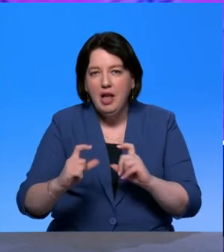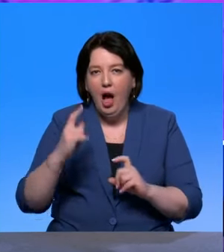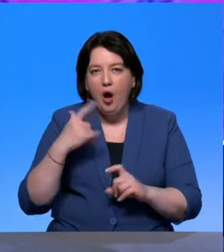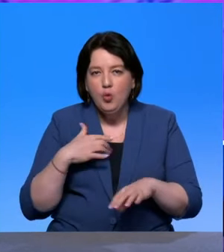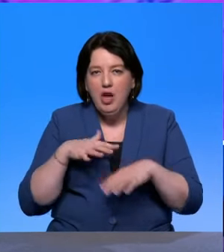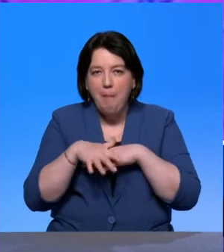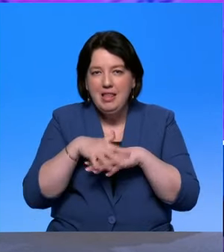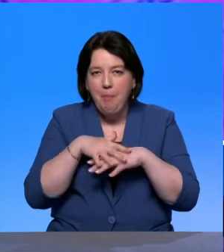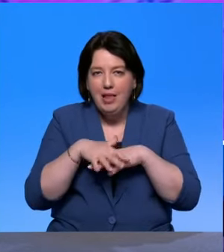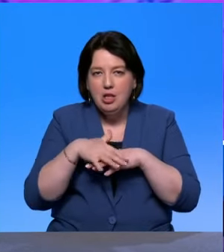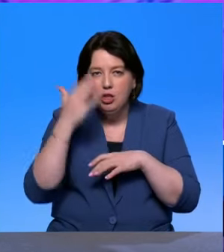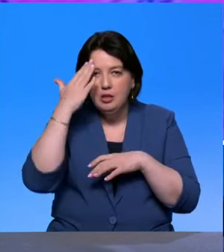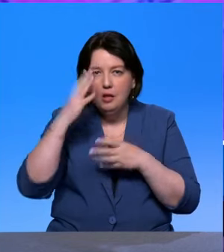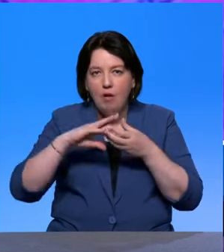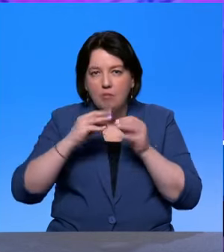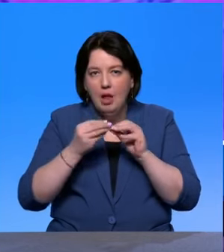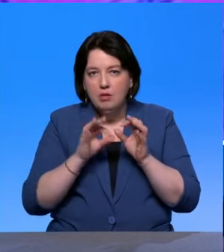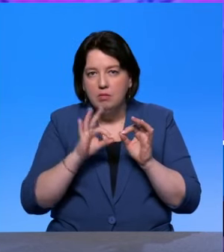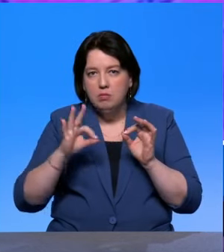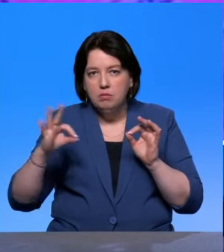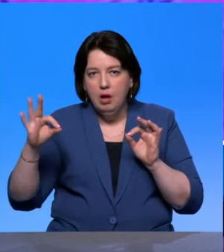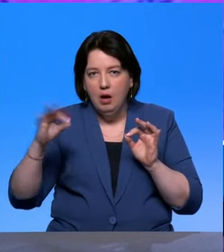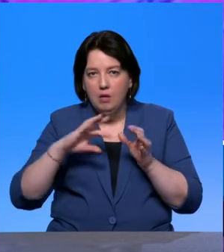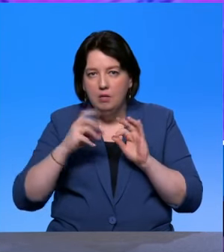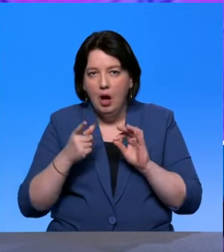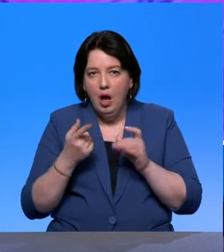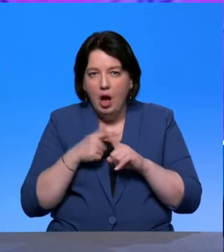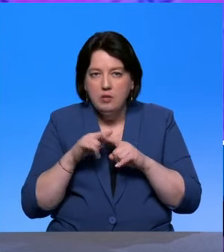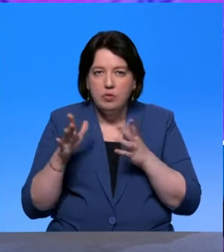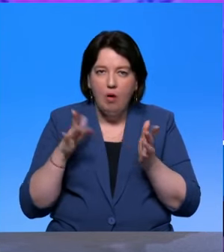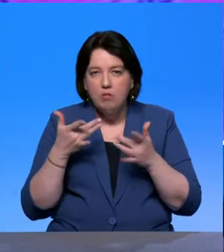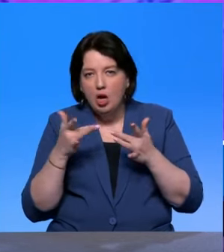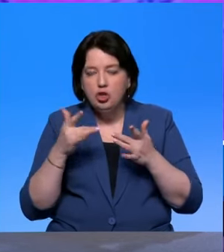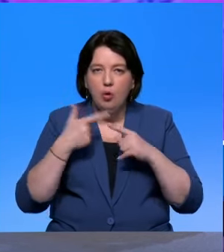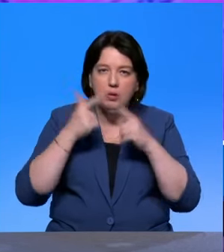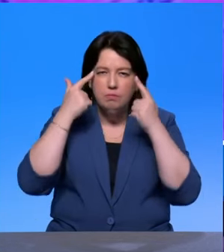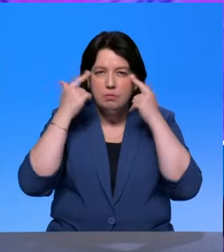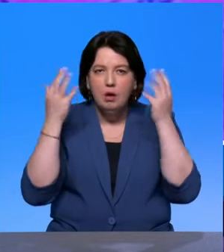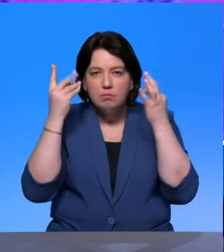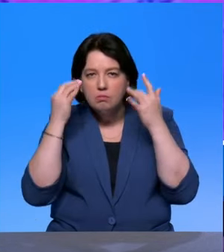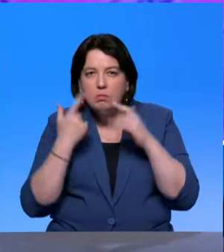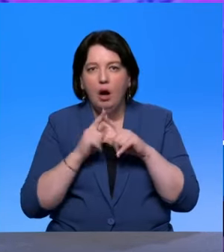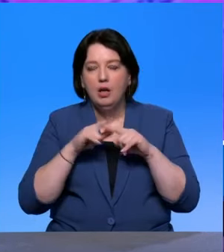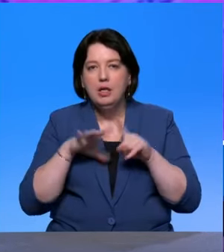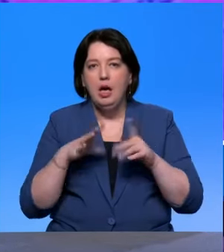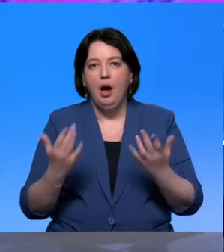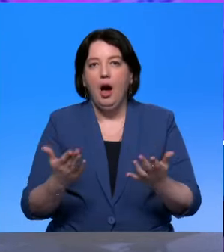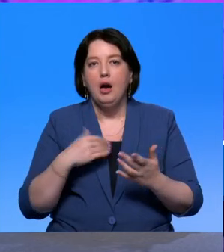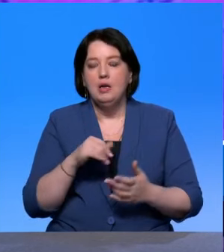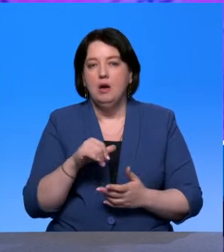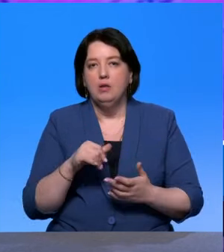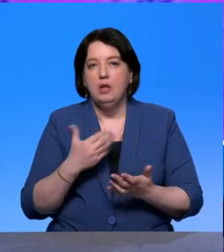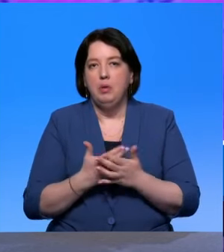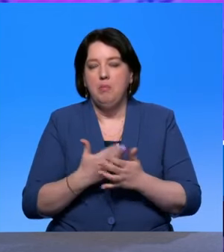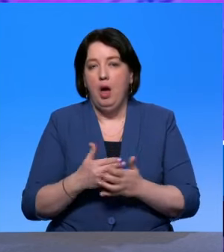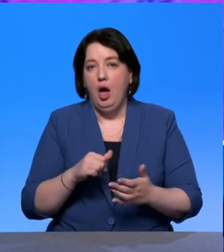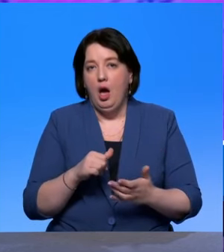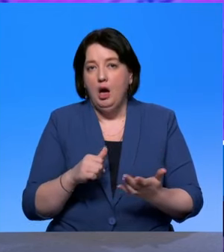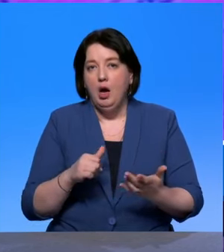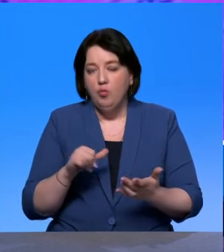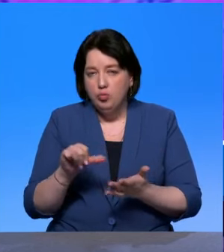вот так... всякие расчеты. Знаете, я сам в шахматы играл, и у меня разряд есть, да, кандидат в мастера.